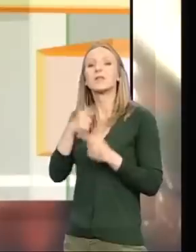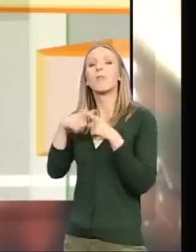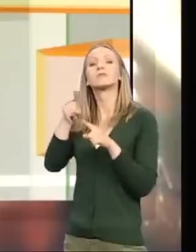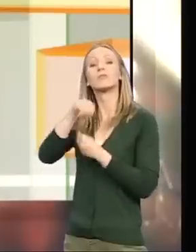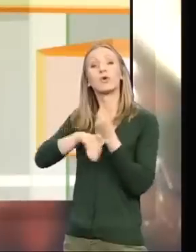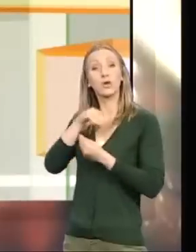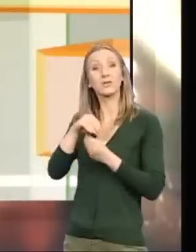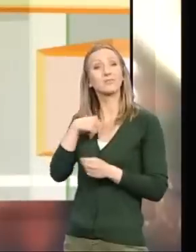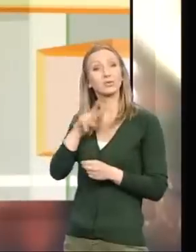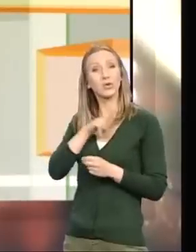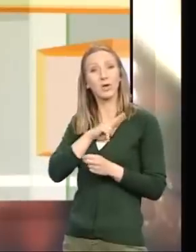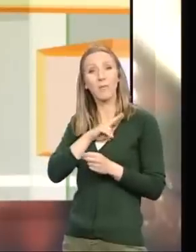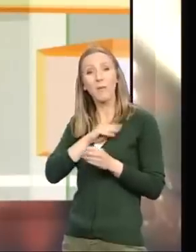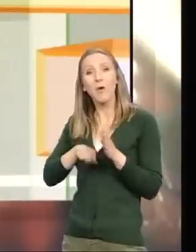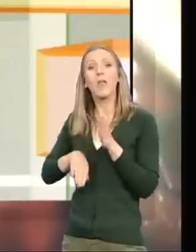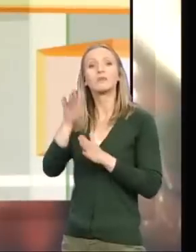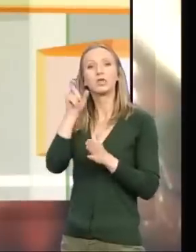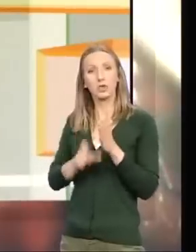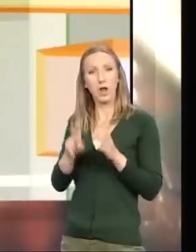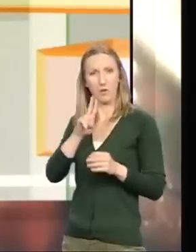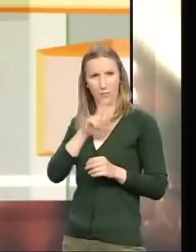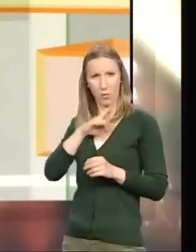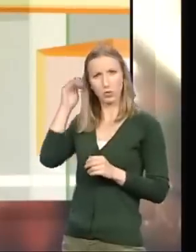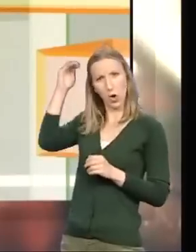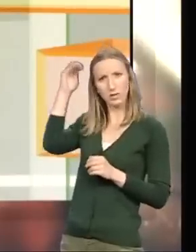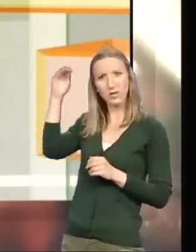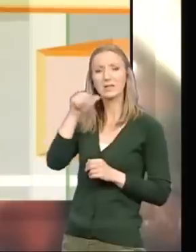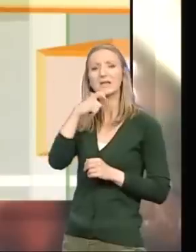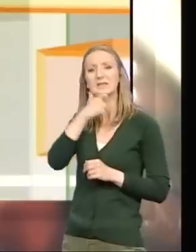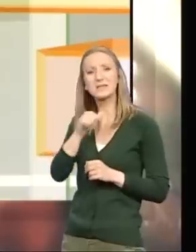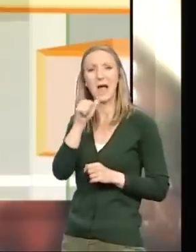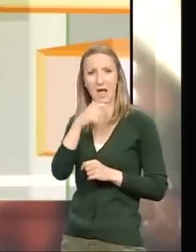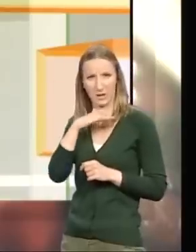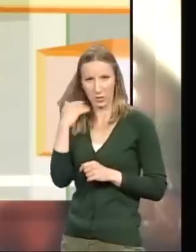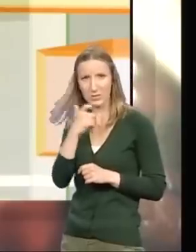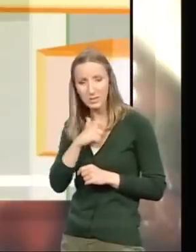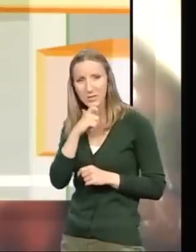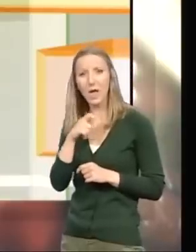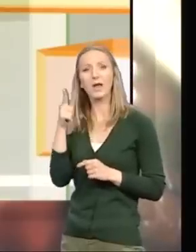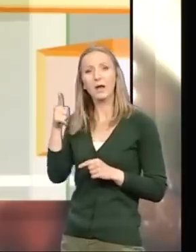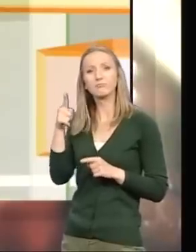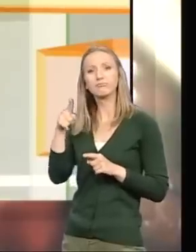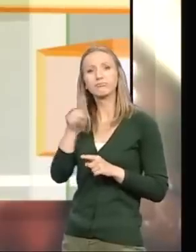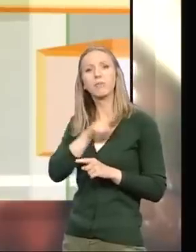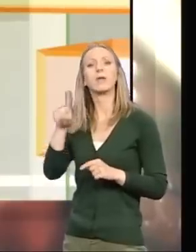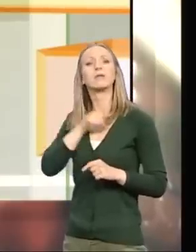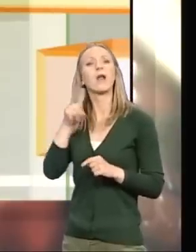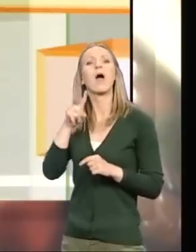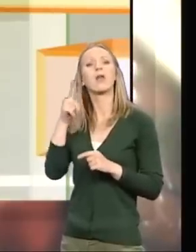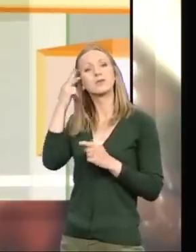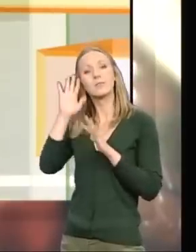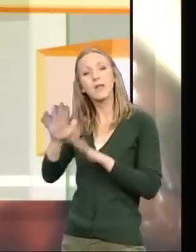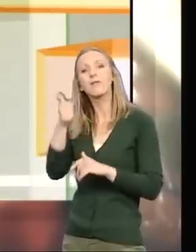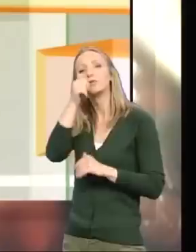imamo i najviše članova koji su odrasli, imamo i starih i prestarilih, a to trajno zbrinjavanje i čuveno pitanje roditelja šta posle nas